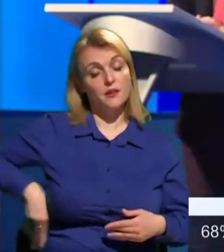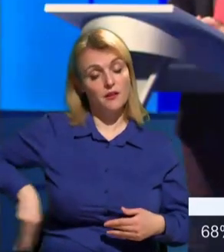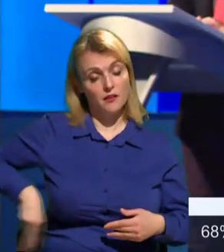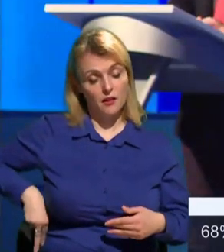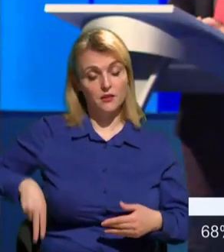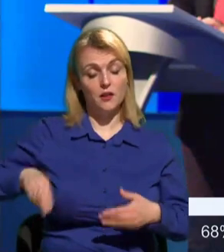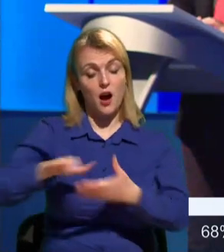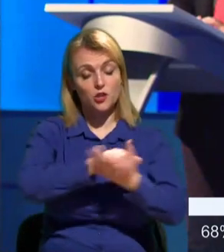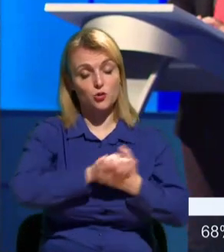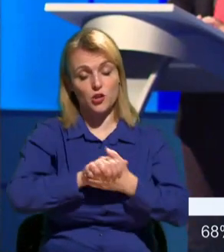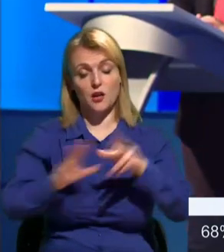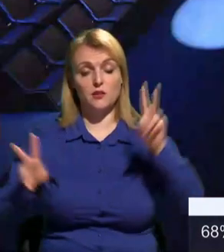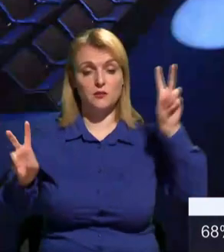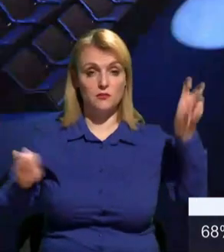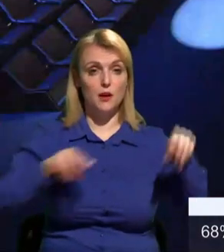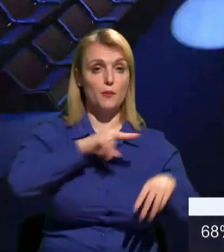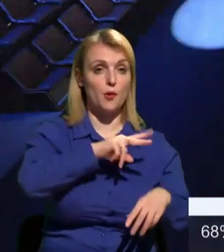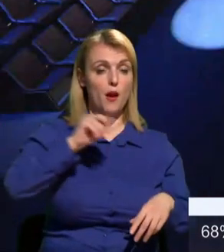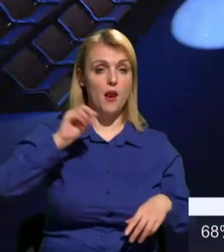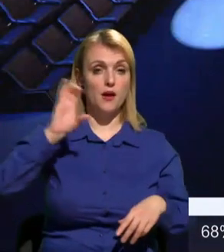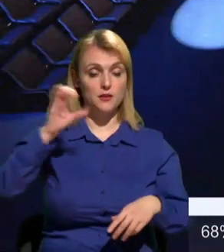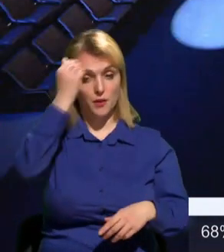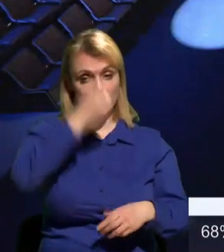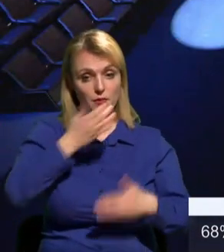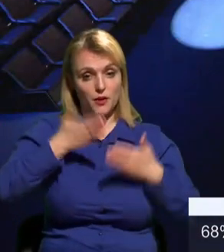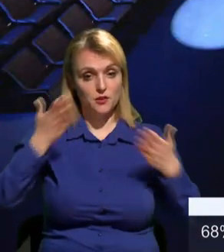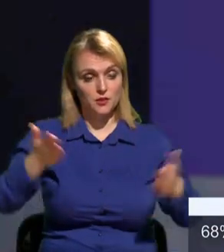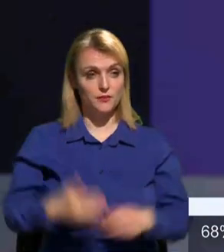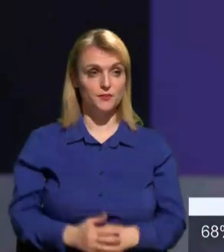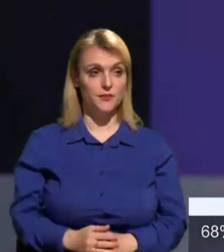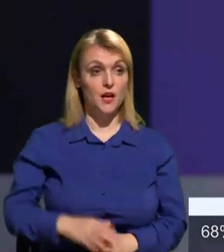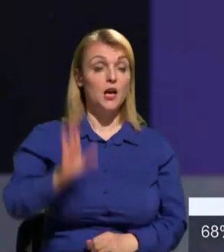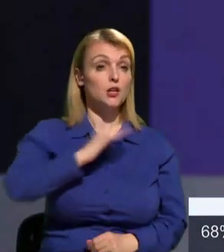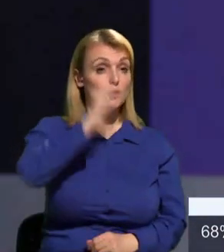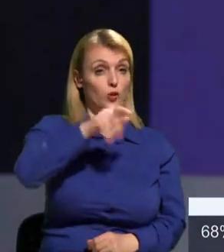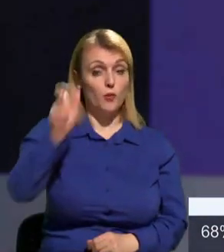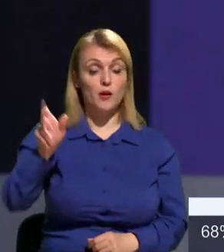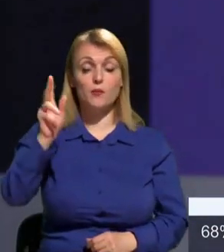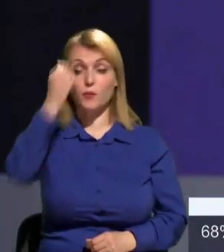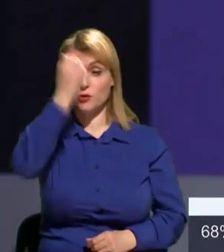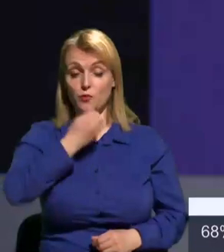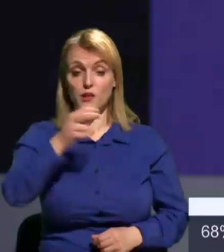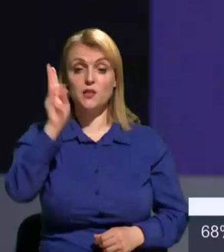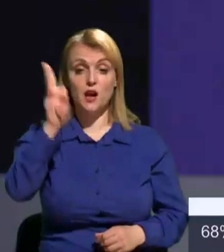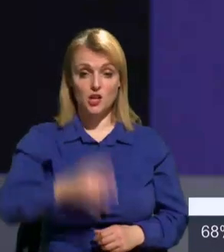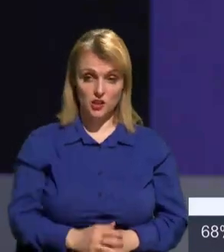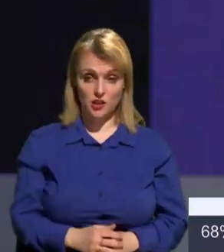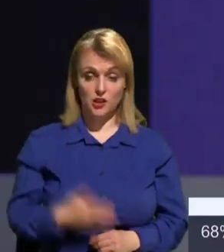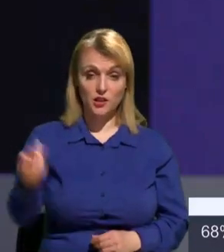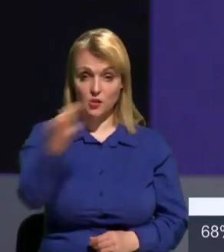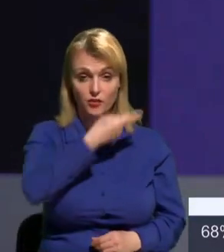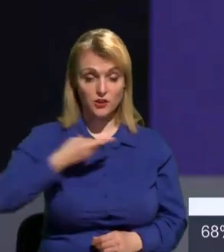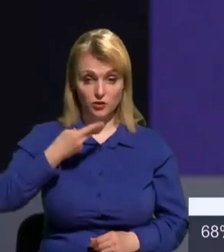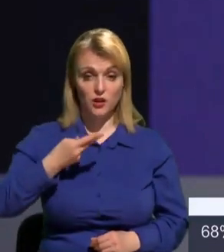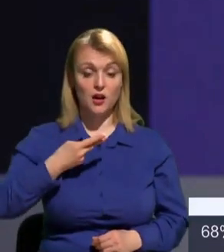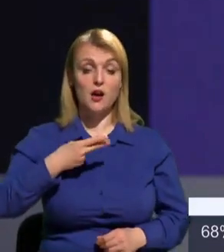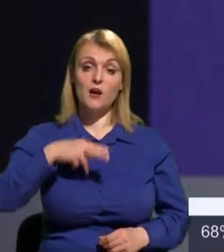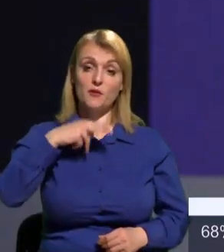mulțumesc! Doamnelor și domnilor, Postul Public de Televiziune pune punct aici dezbaterilor electorale pentru cel de-al doilea tur de